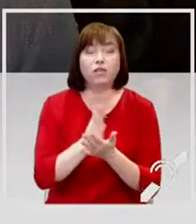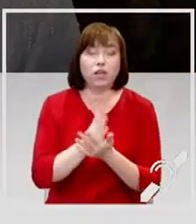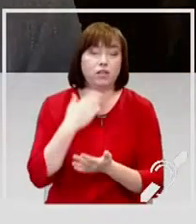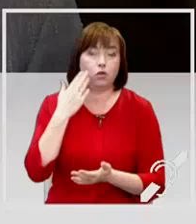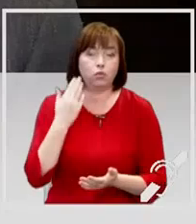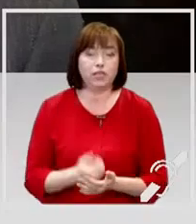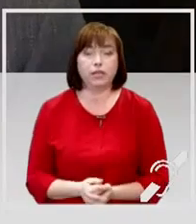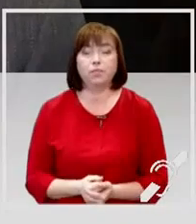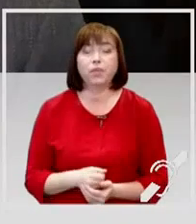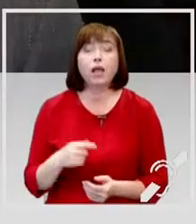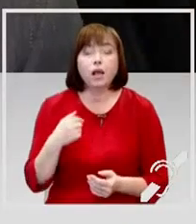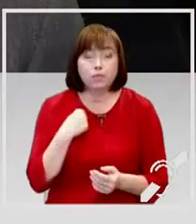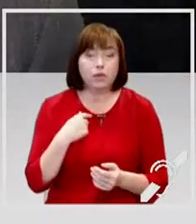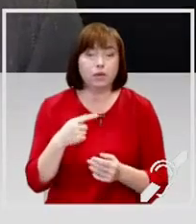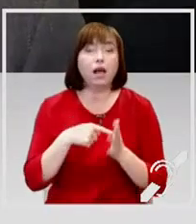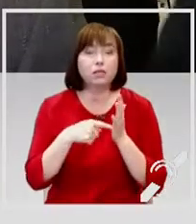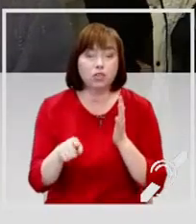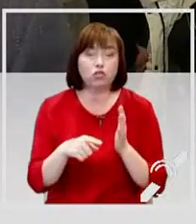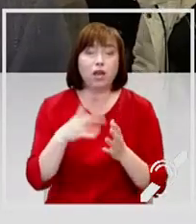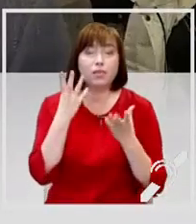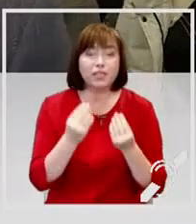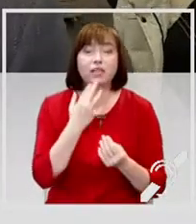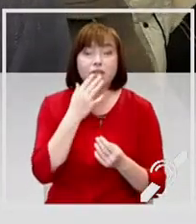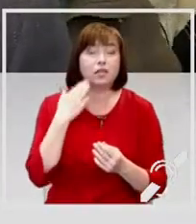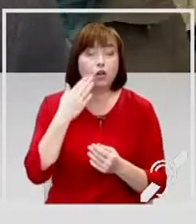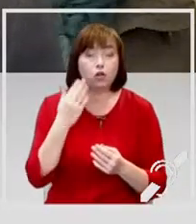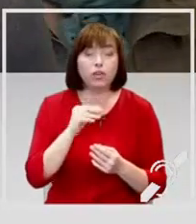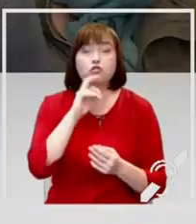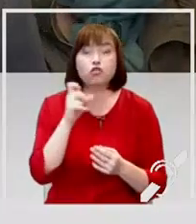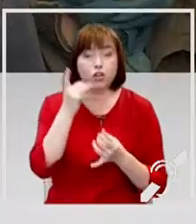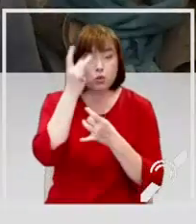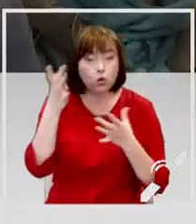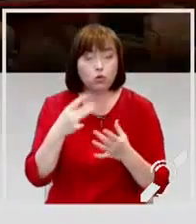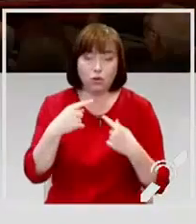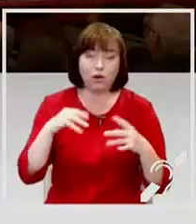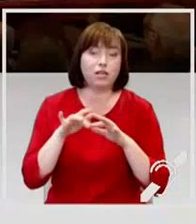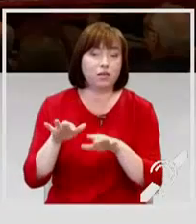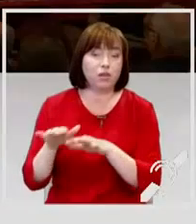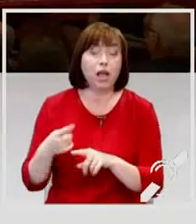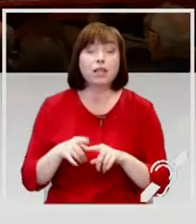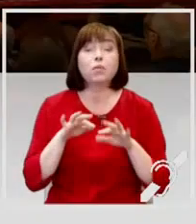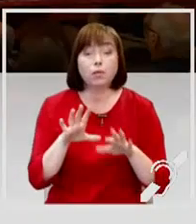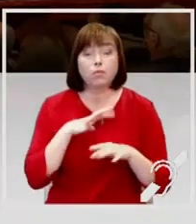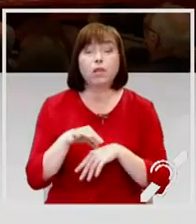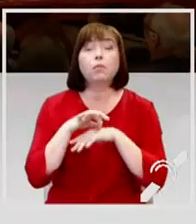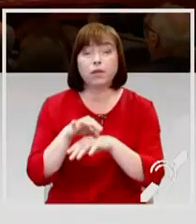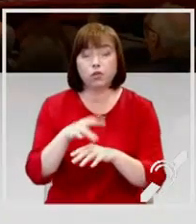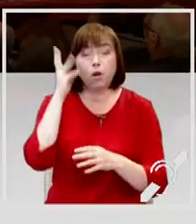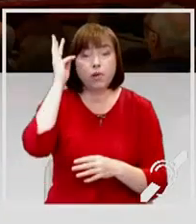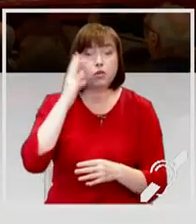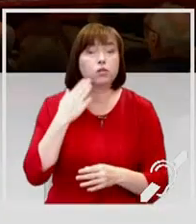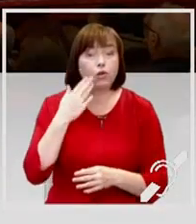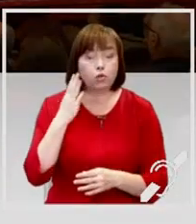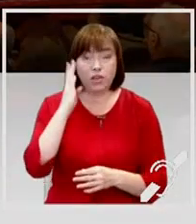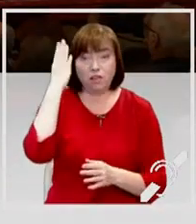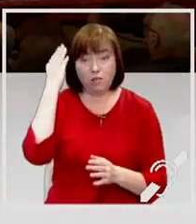acest fel că sărbătorim și prin cultură Ziua Națională și prin diverse evenimente. Evenimentul a fost organizat de Ambasada